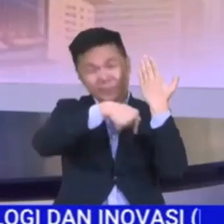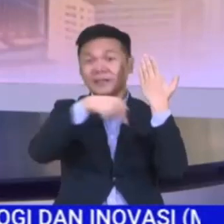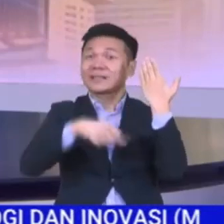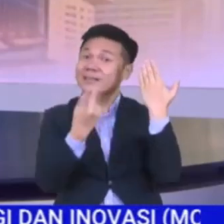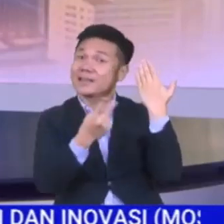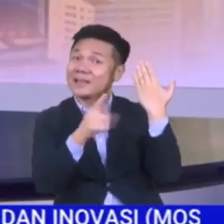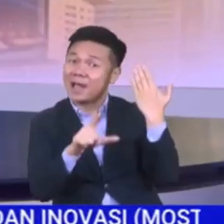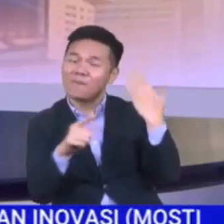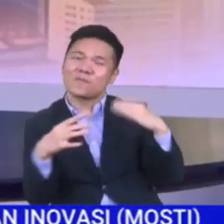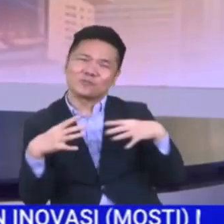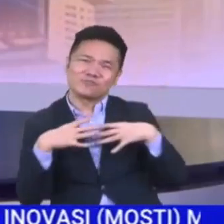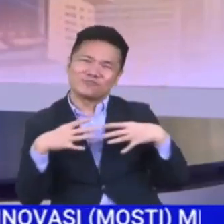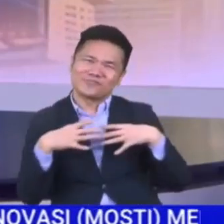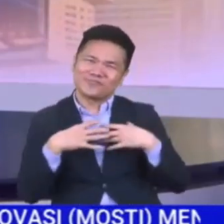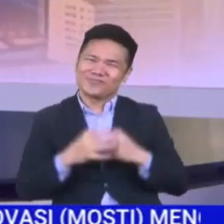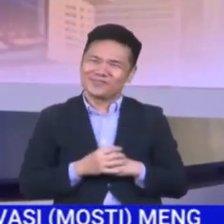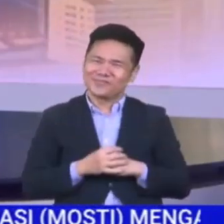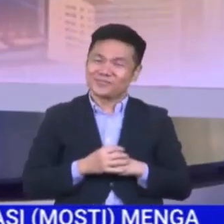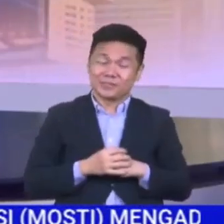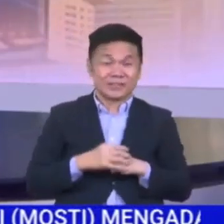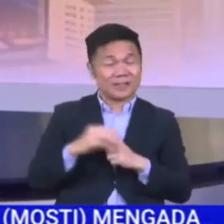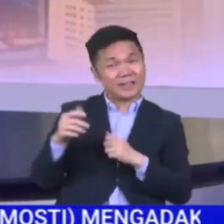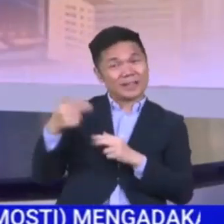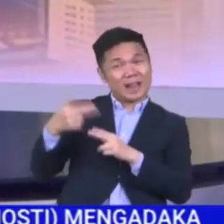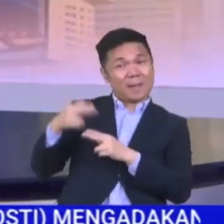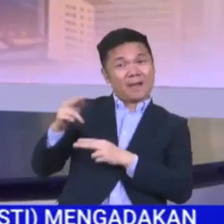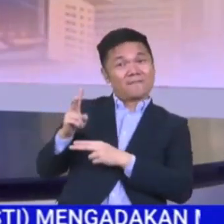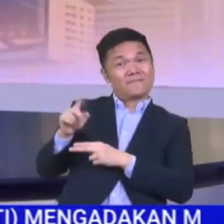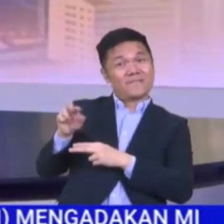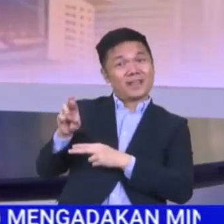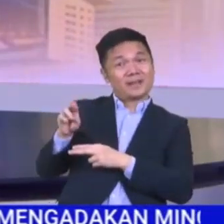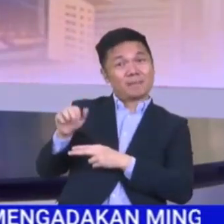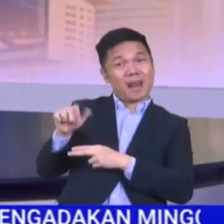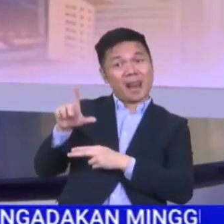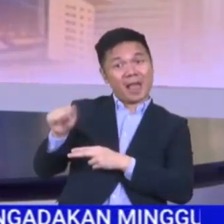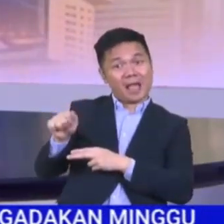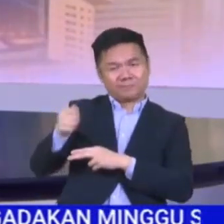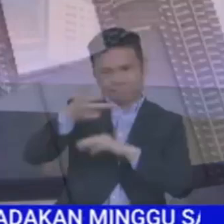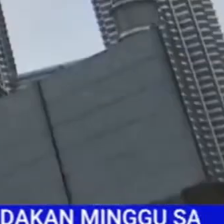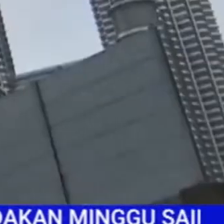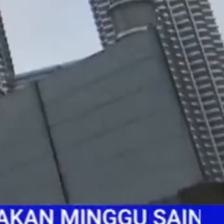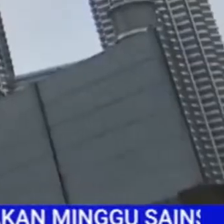sebagai destinasi bercuti. Vimala Kasturi Verasami ada laporannya.